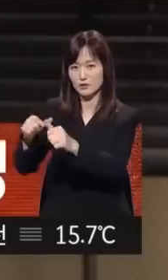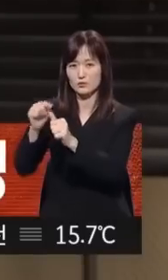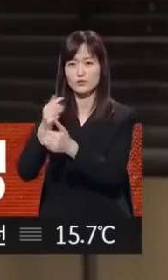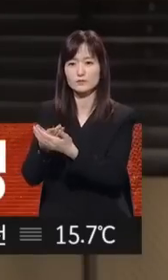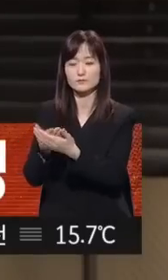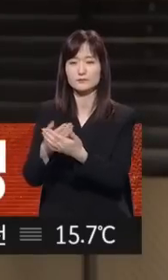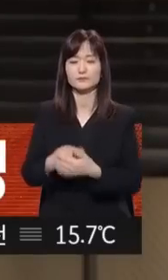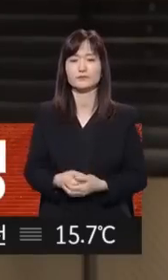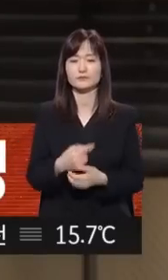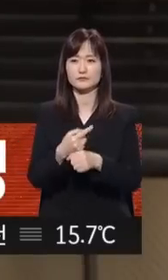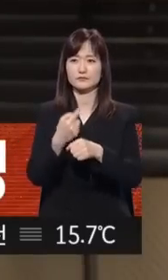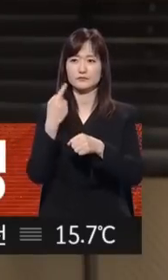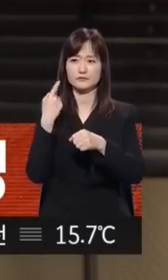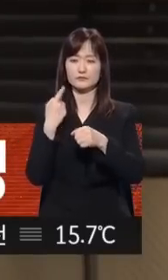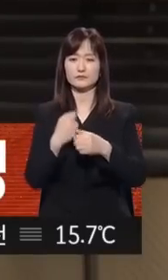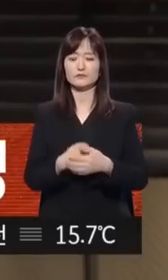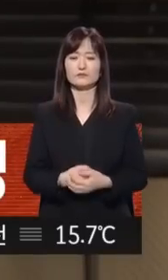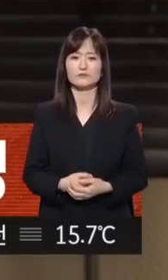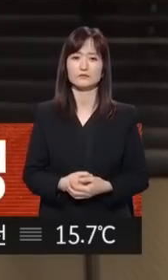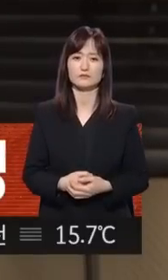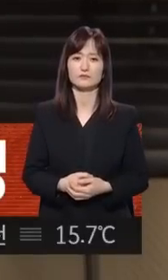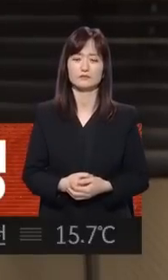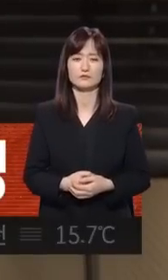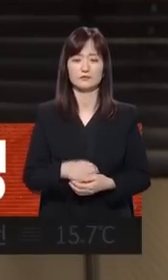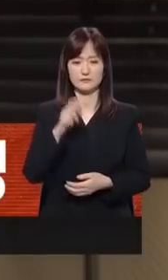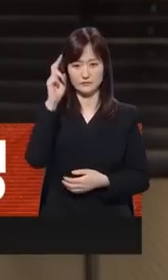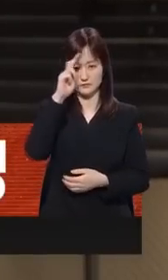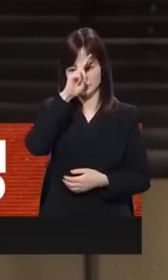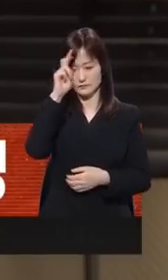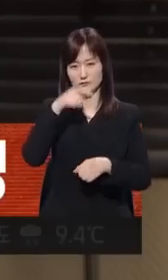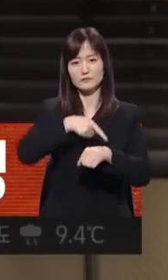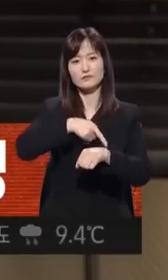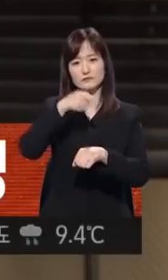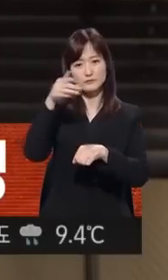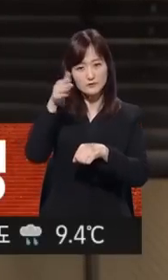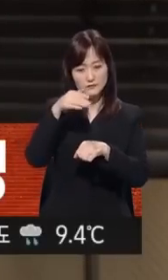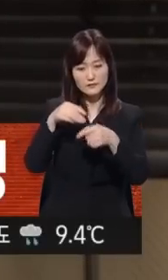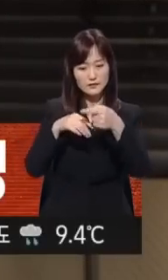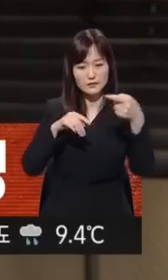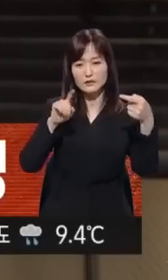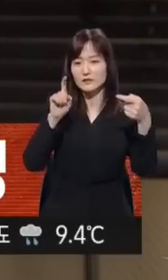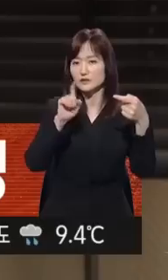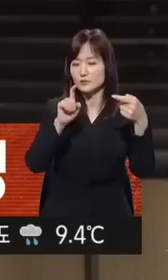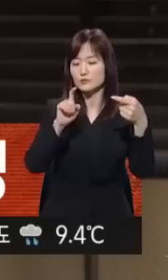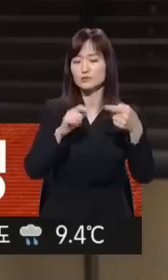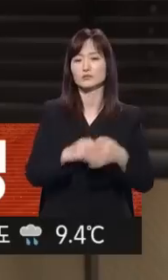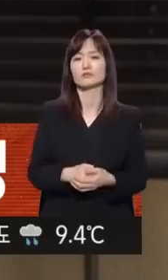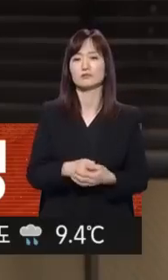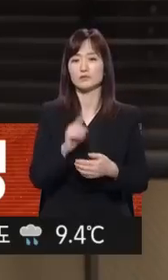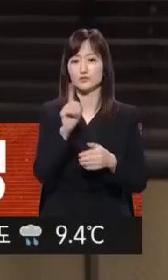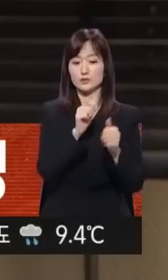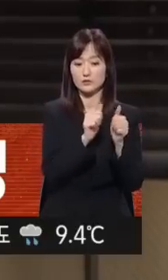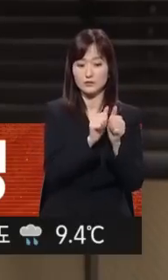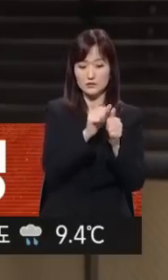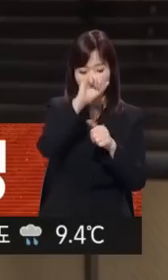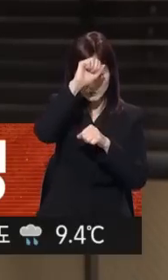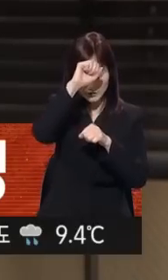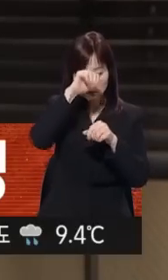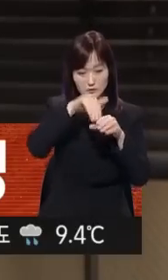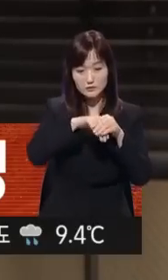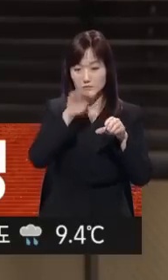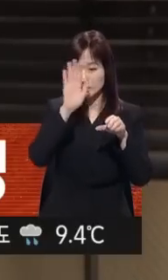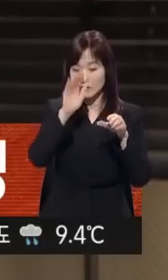1시긴 하지만 상당히 추웠던 상황입니다 영하 10도임에도 불구하고 웬 남성이 맨발로 막